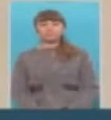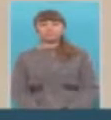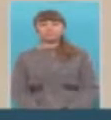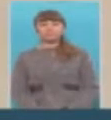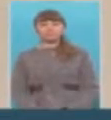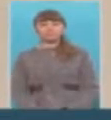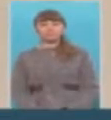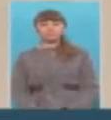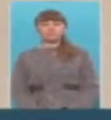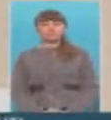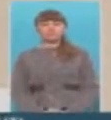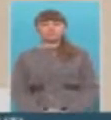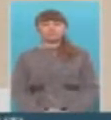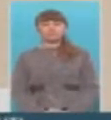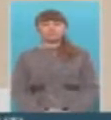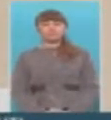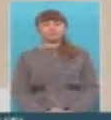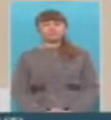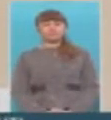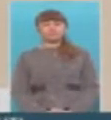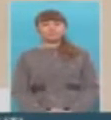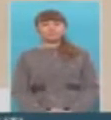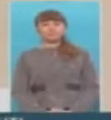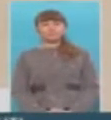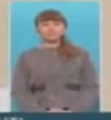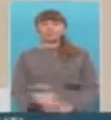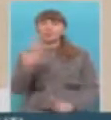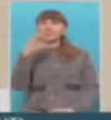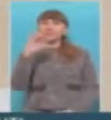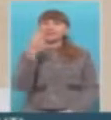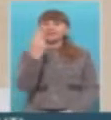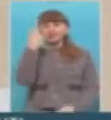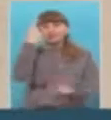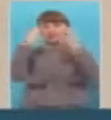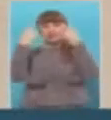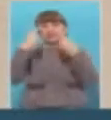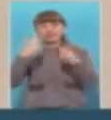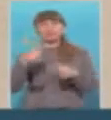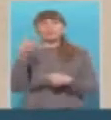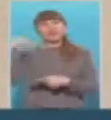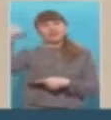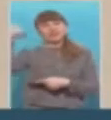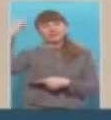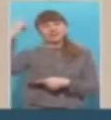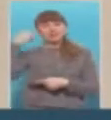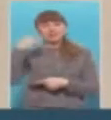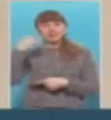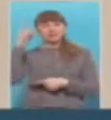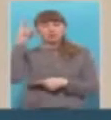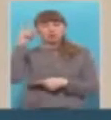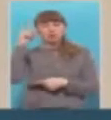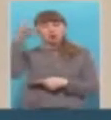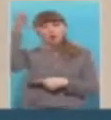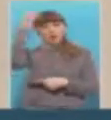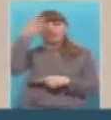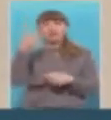сол кісіге үлкен алғыс білдіргім келеді, себебі грантта оқып жоғары білім алу мүмкіндігіңіз бар, және де осы